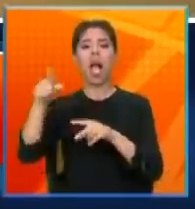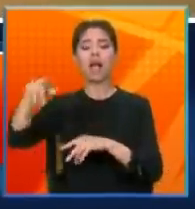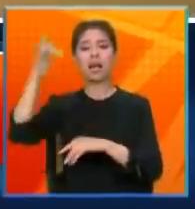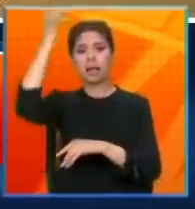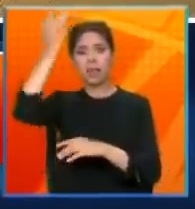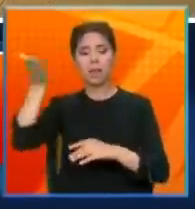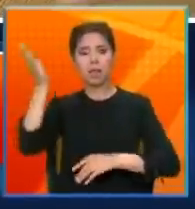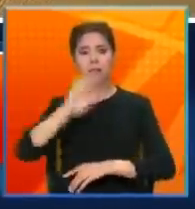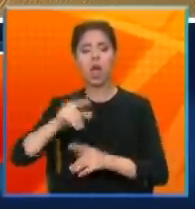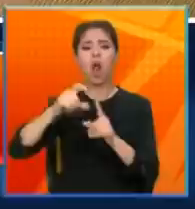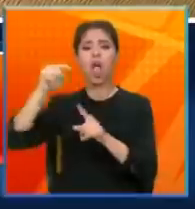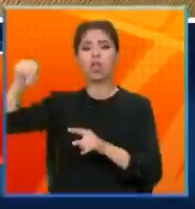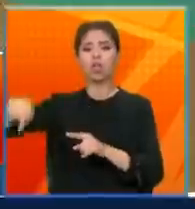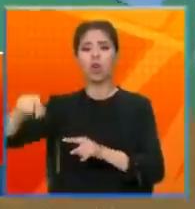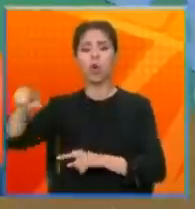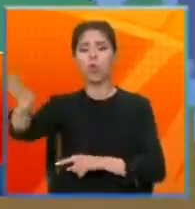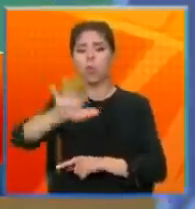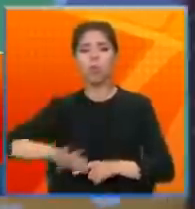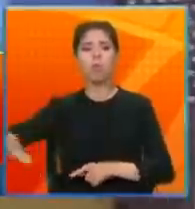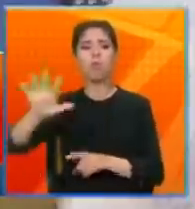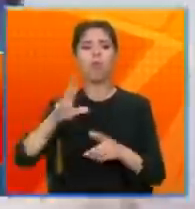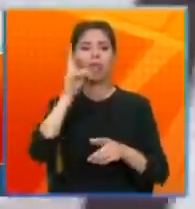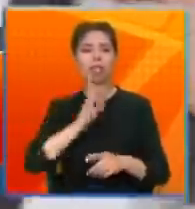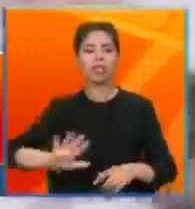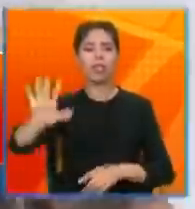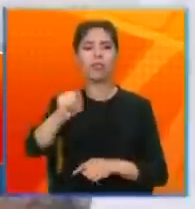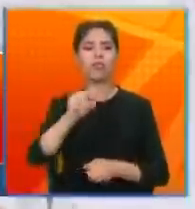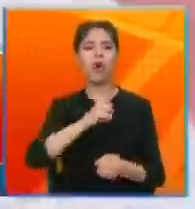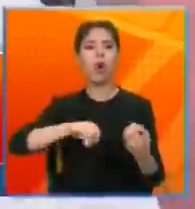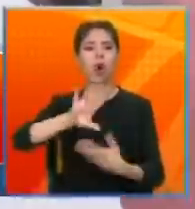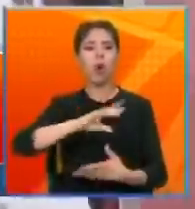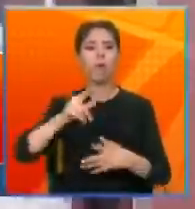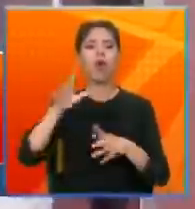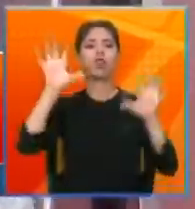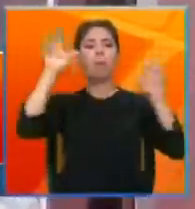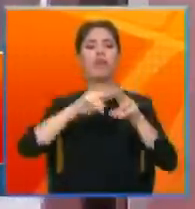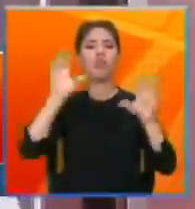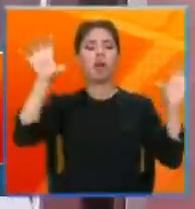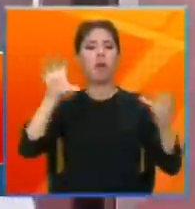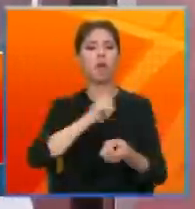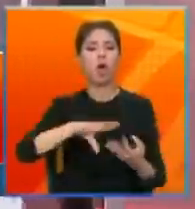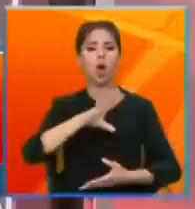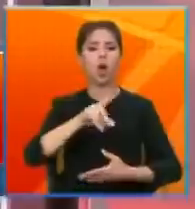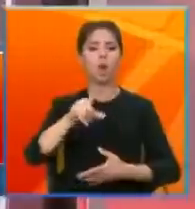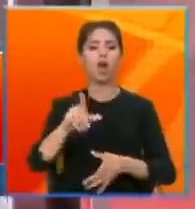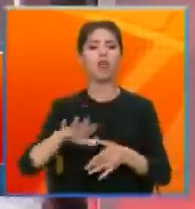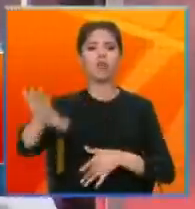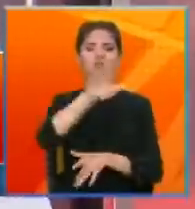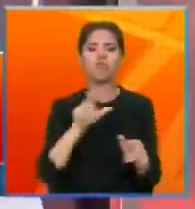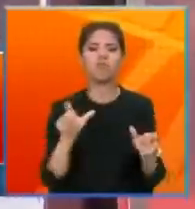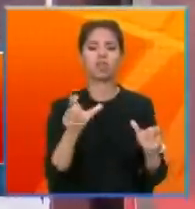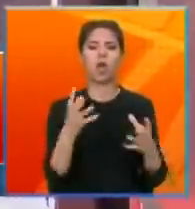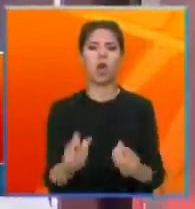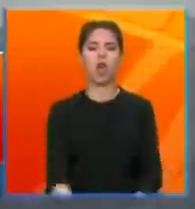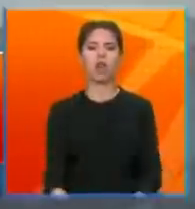da doğuya hareket ettiler. Bu bölgeyi temizleyip Buk operasyonda, Pençe Kaplan operasyonunda alan hakimiyetini